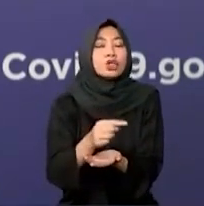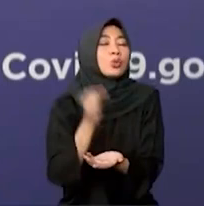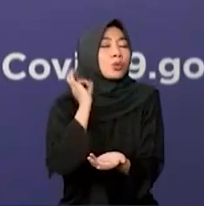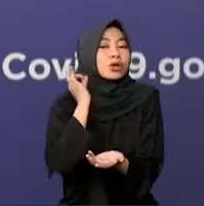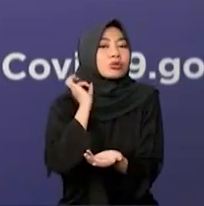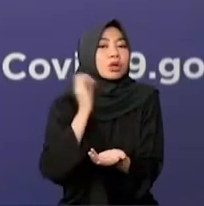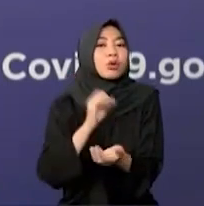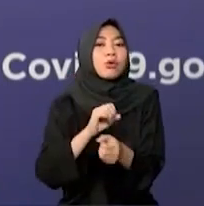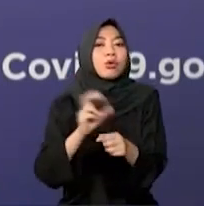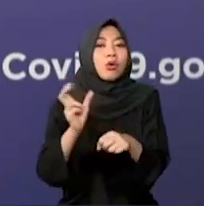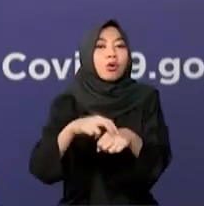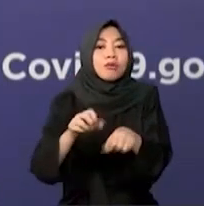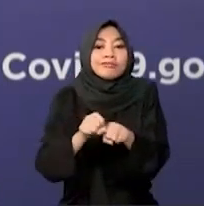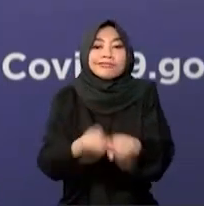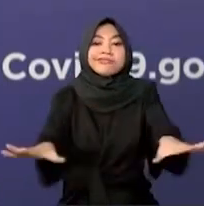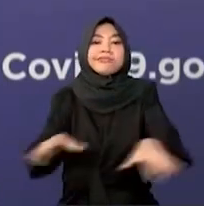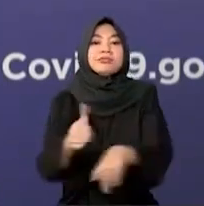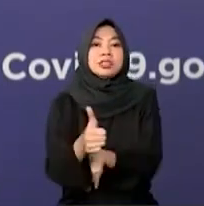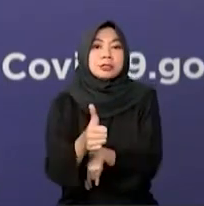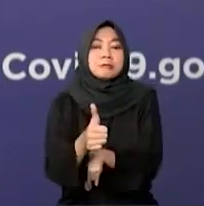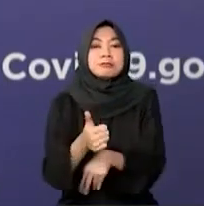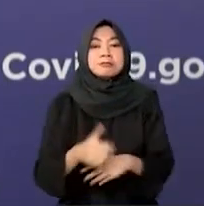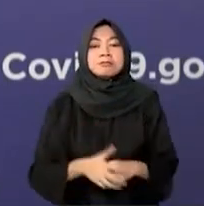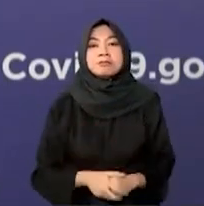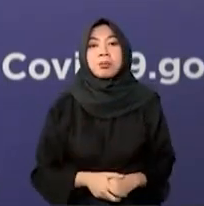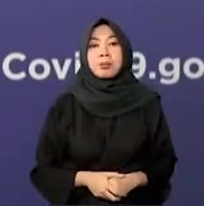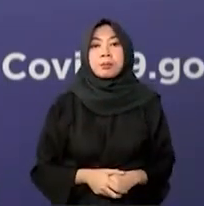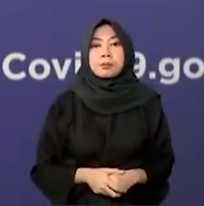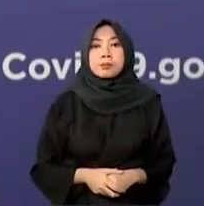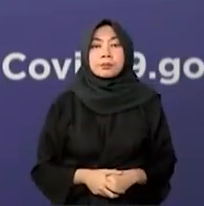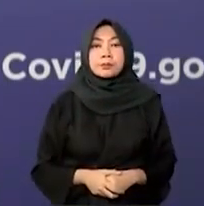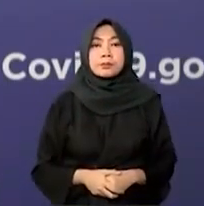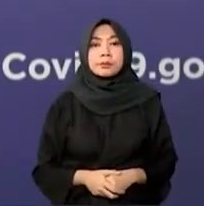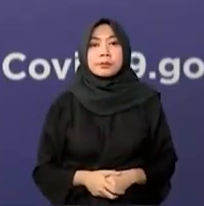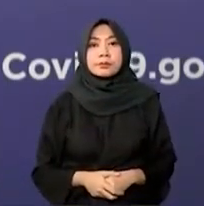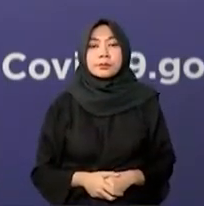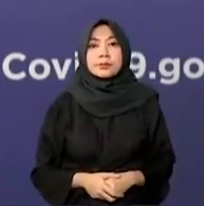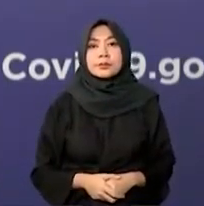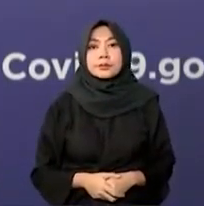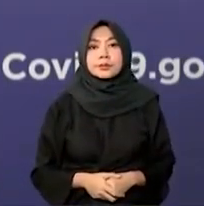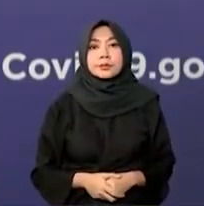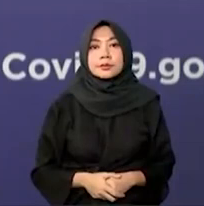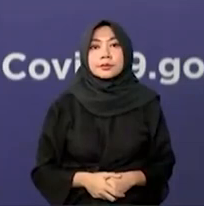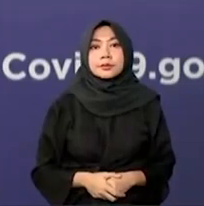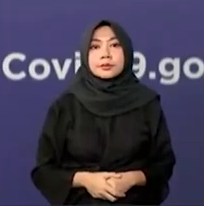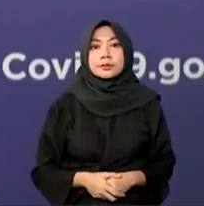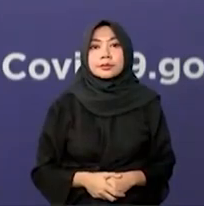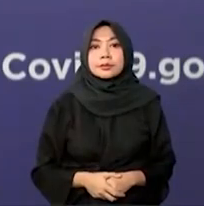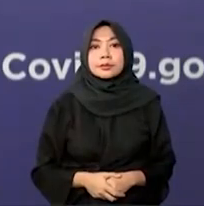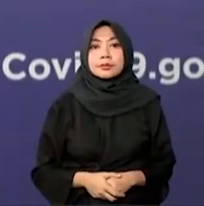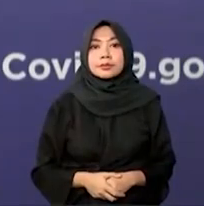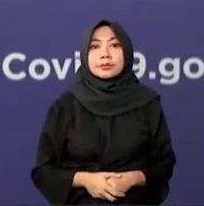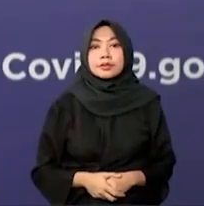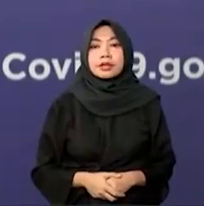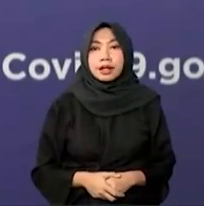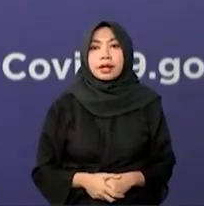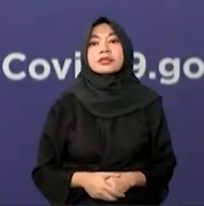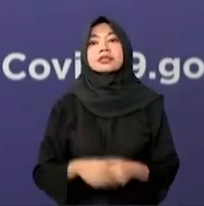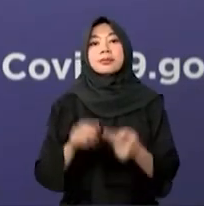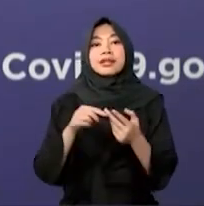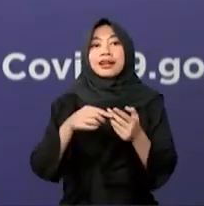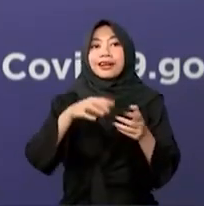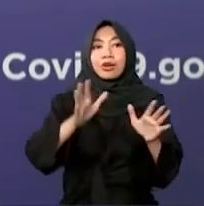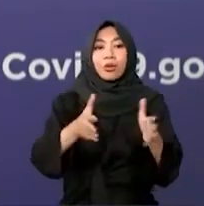beberapa hal yang harus kita cermati yang pertama tentang pengisian ruang dengan jumlah